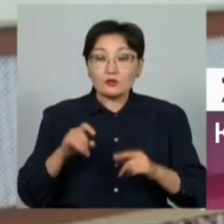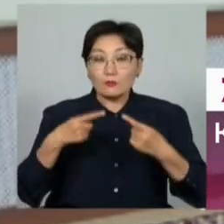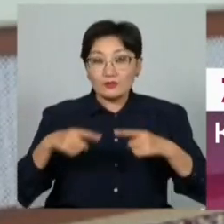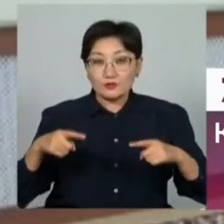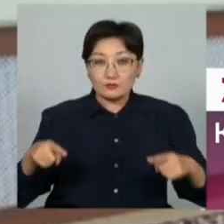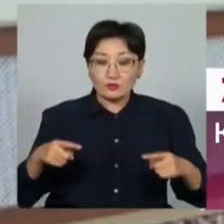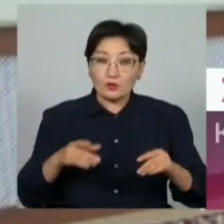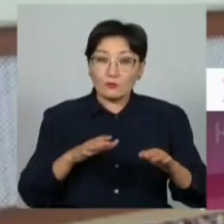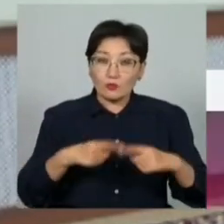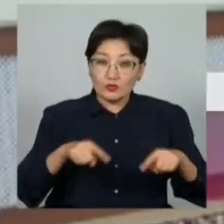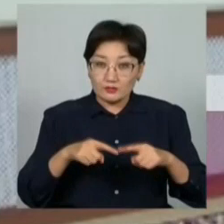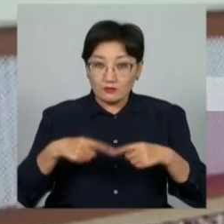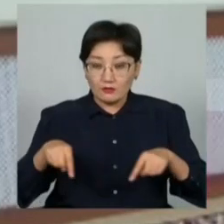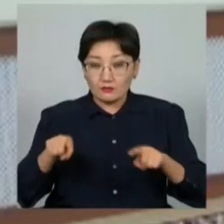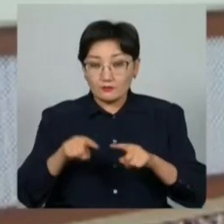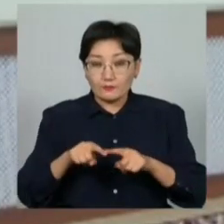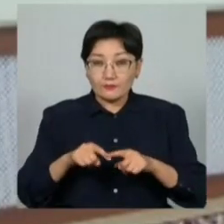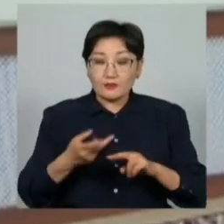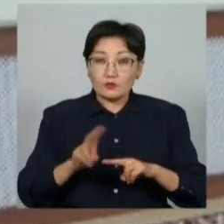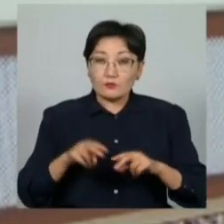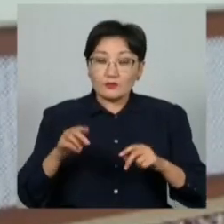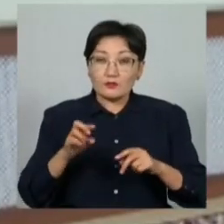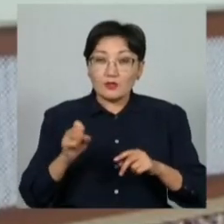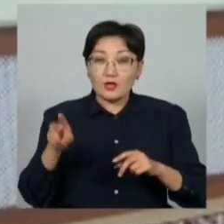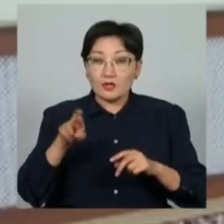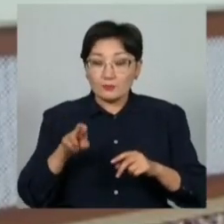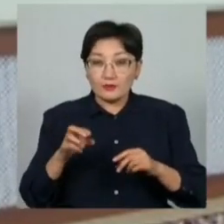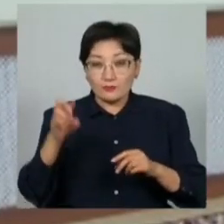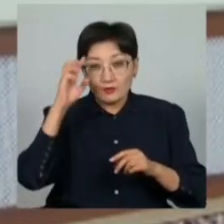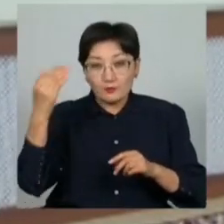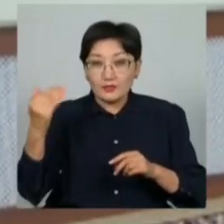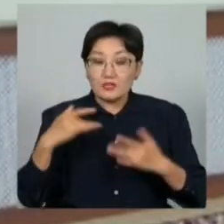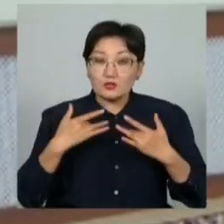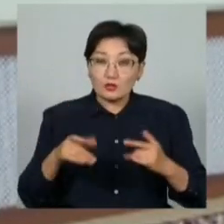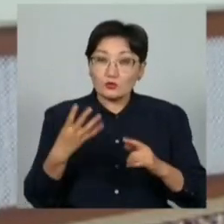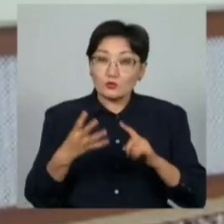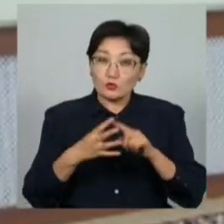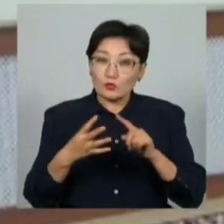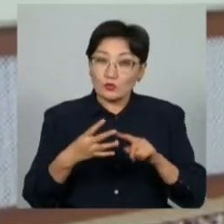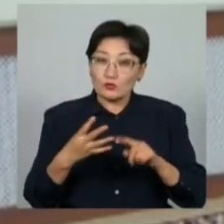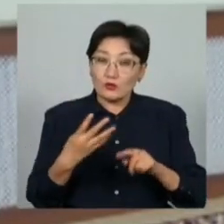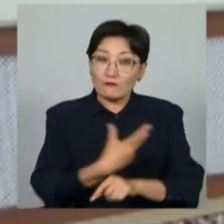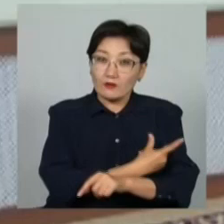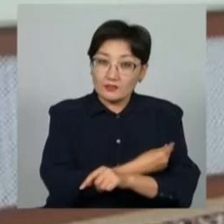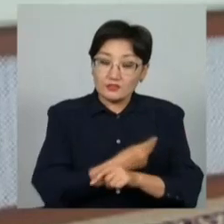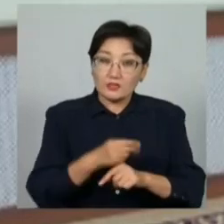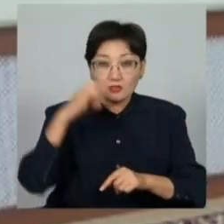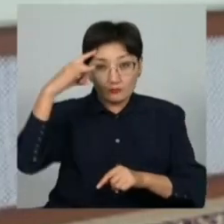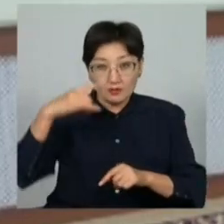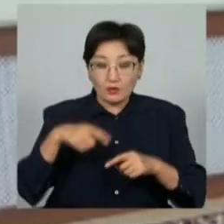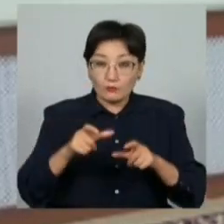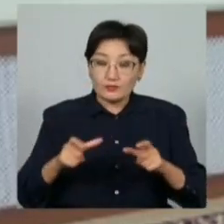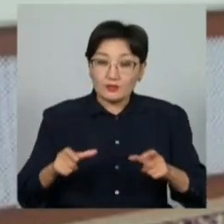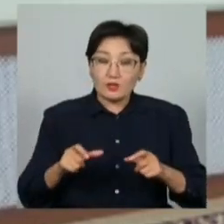басқа орындарына сол Сауд Арабия мемлекетін талап еткен 4 вакцинаның бірін Қазақстан